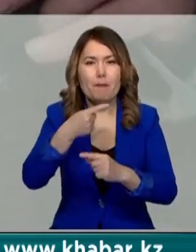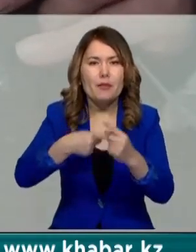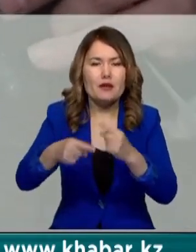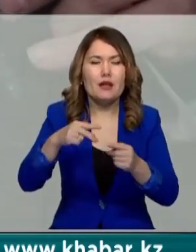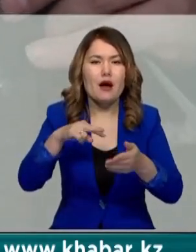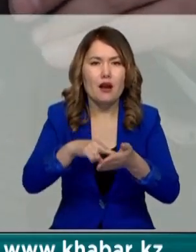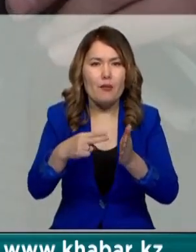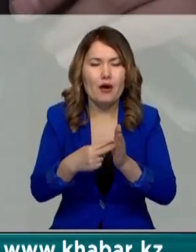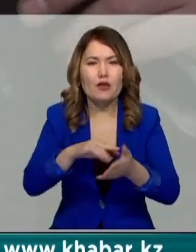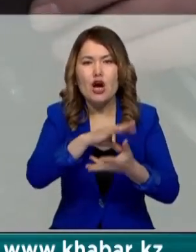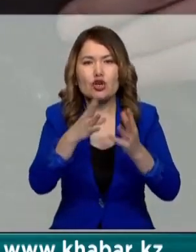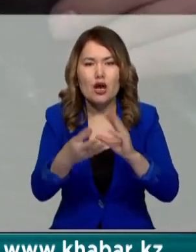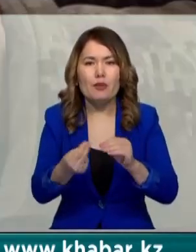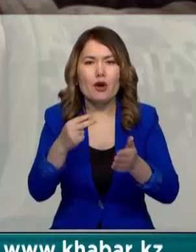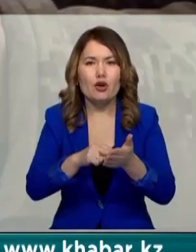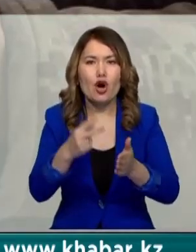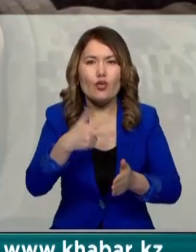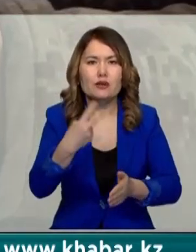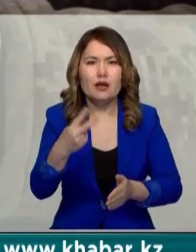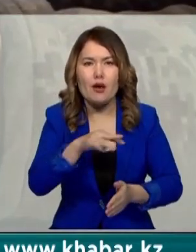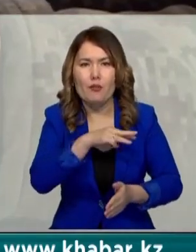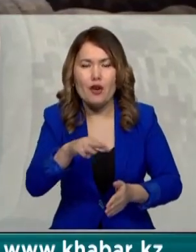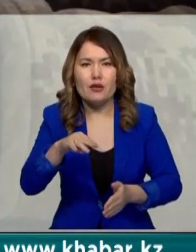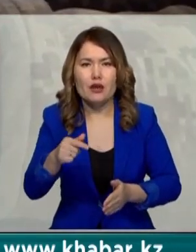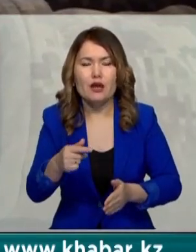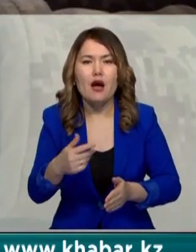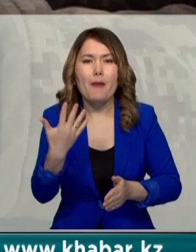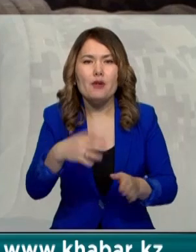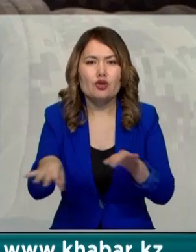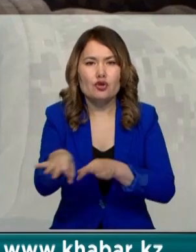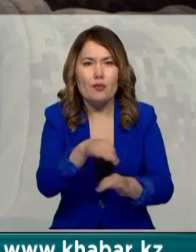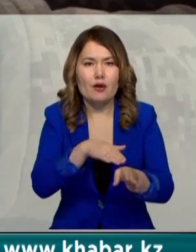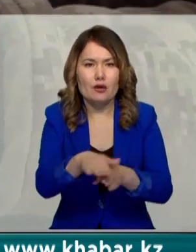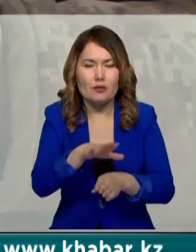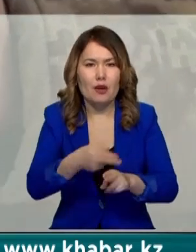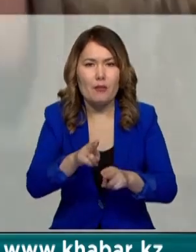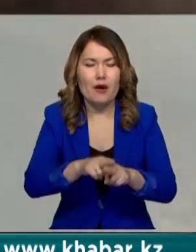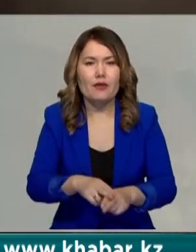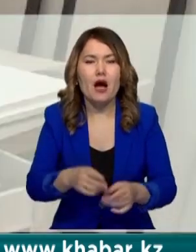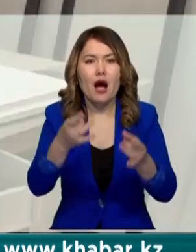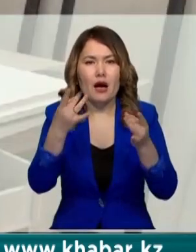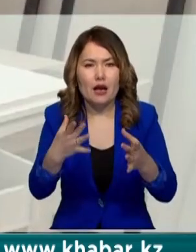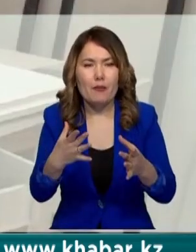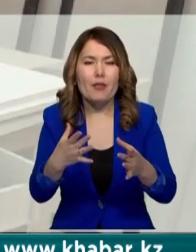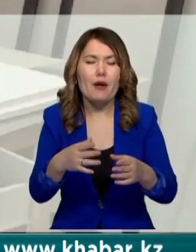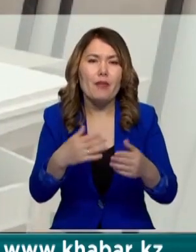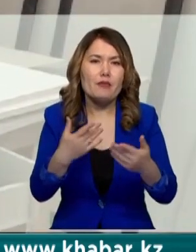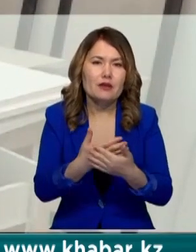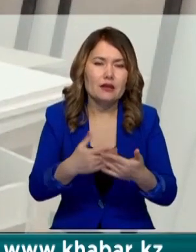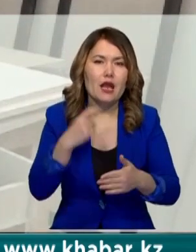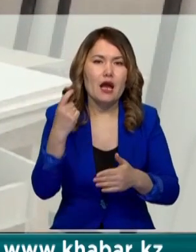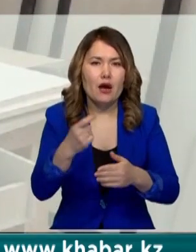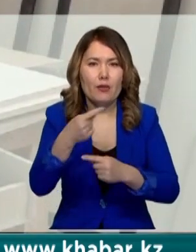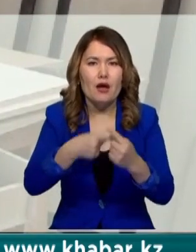жол картасы бойынша жалпы құны 32 миллион теңгенің 5 жобасы жүзеге асып жатыр. Ал қарапайым заттар экономикасы мен